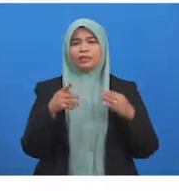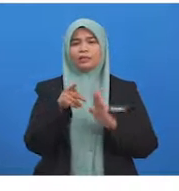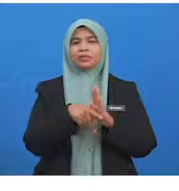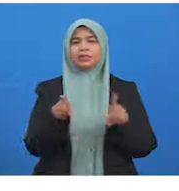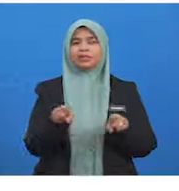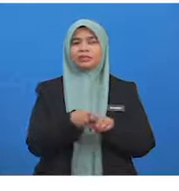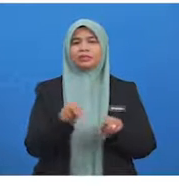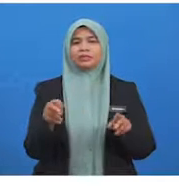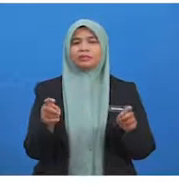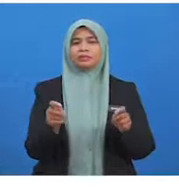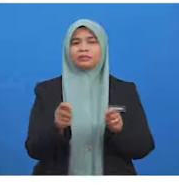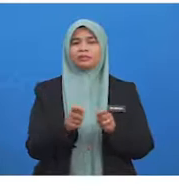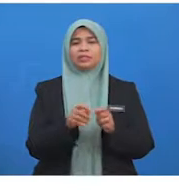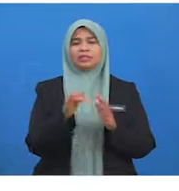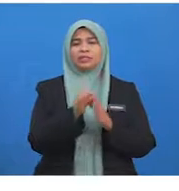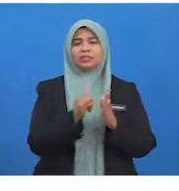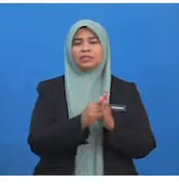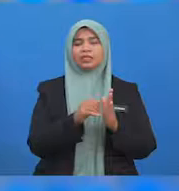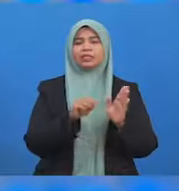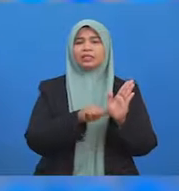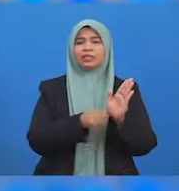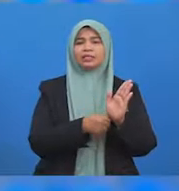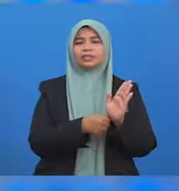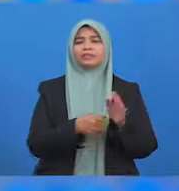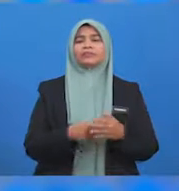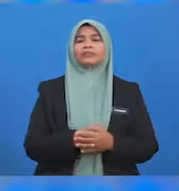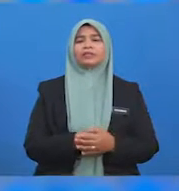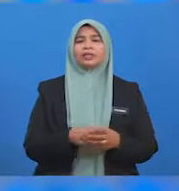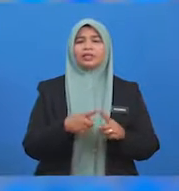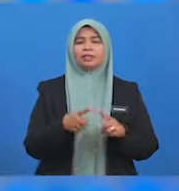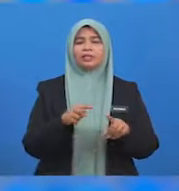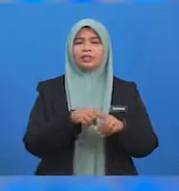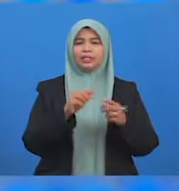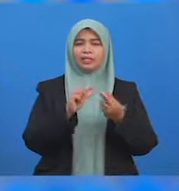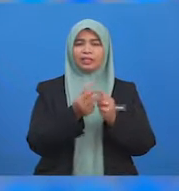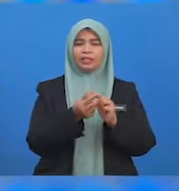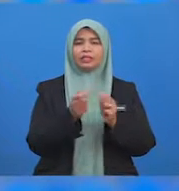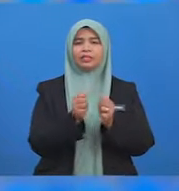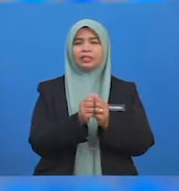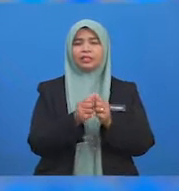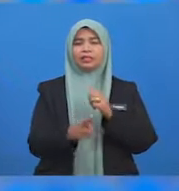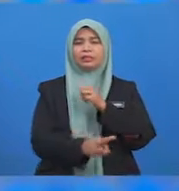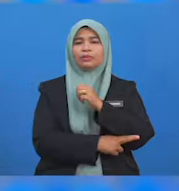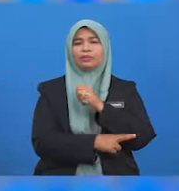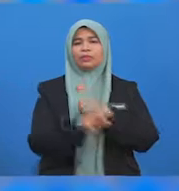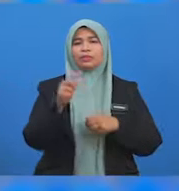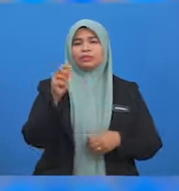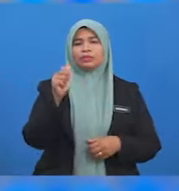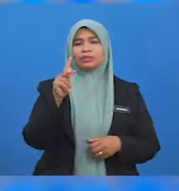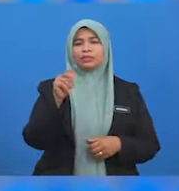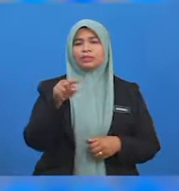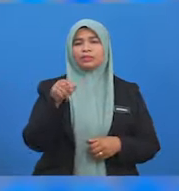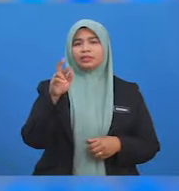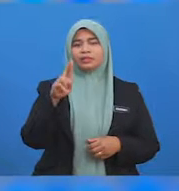persamaan sebagai syarat asas kisas, tetapi diganti dengan hukuman takzir yang akan kita bincangkan